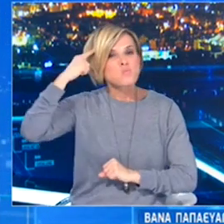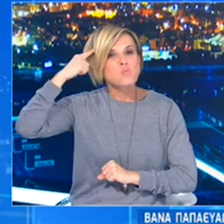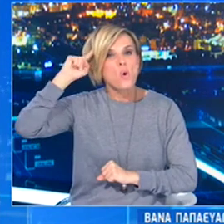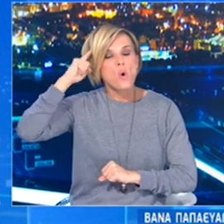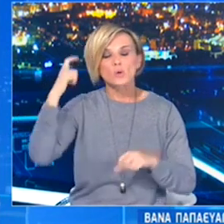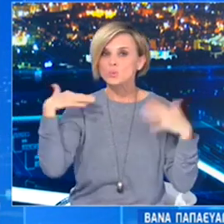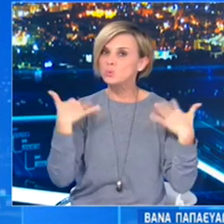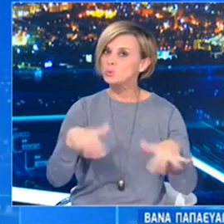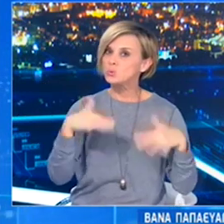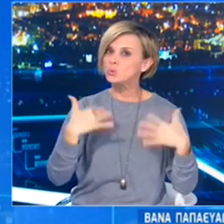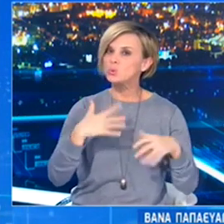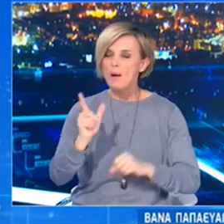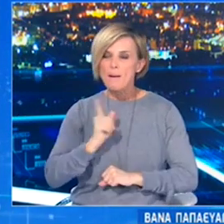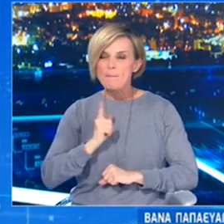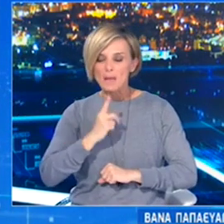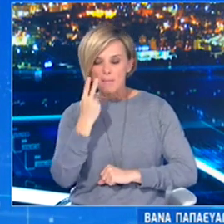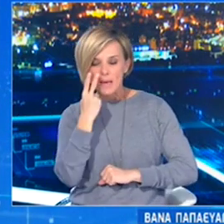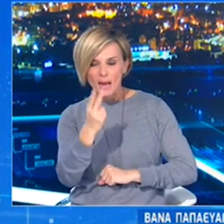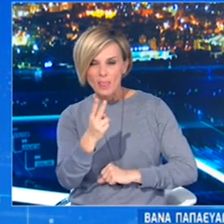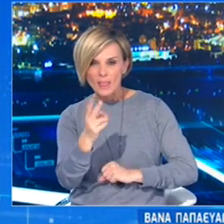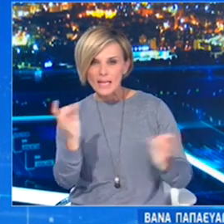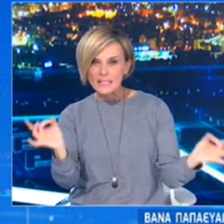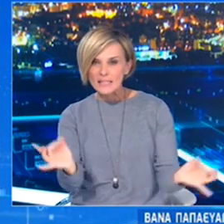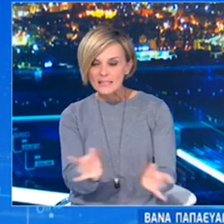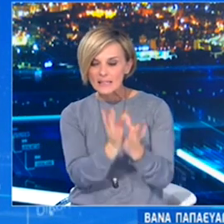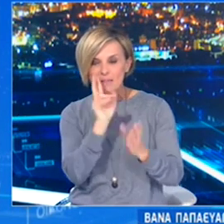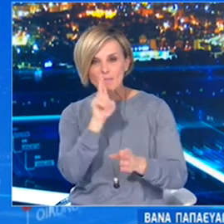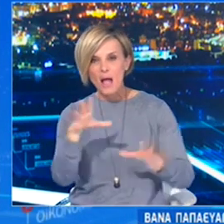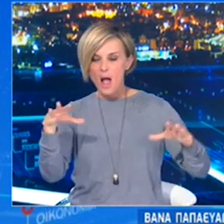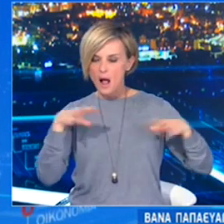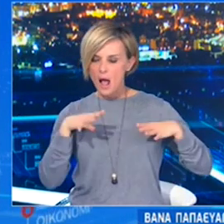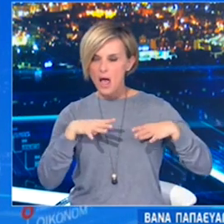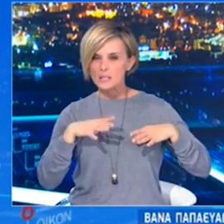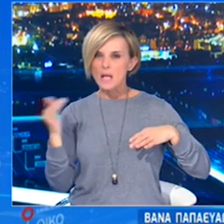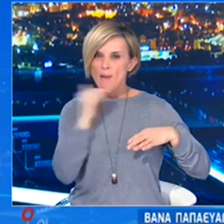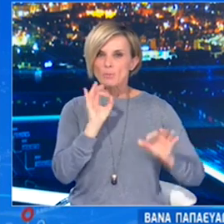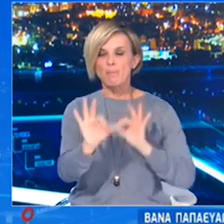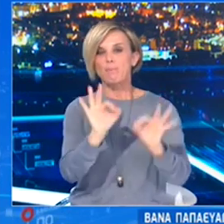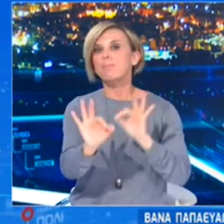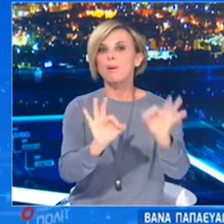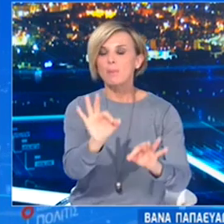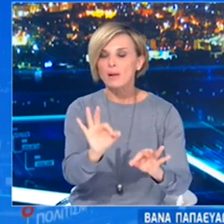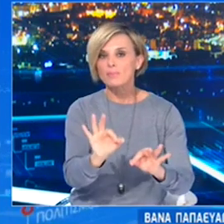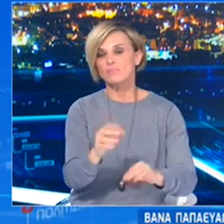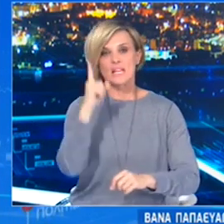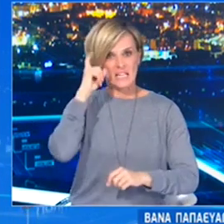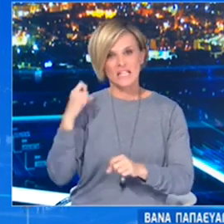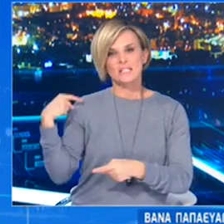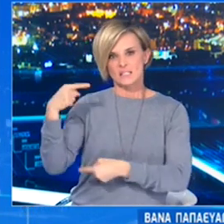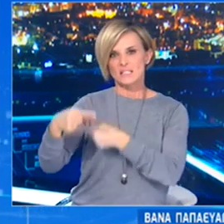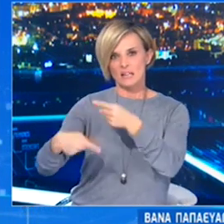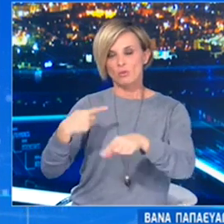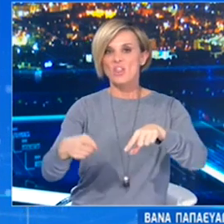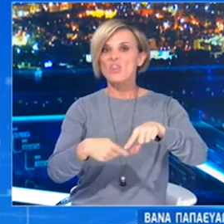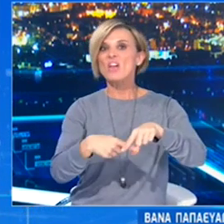παραμονεύει κάθε στιγμή χαλάρωσης ή εφηρεμάδας μας. Ο Δεκέμβριος είναι κάθε χρόνο ένας δύσκολος μήνας,